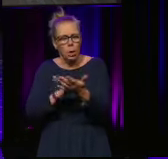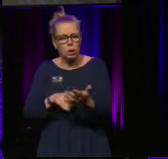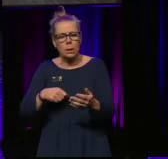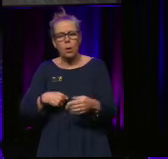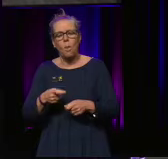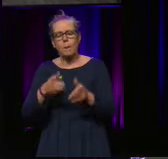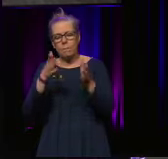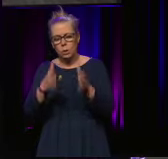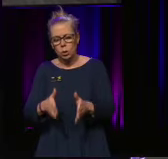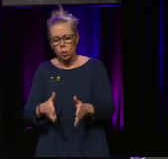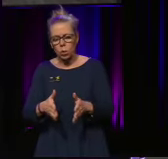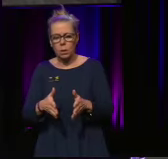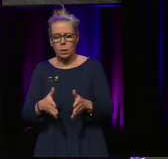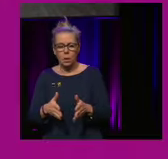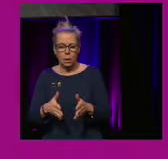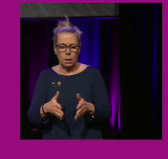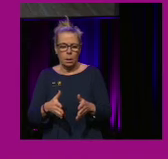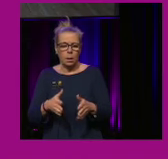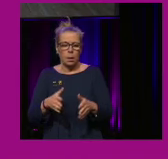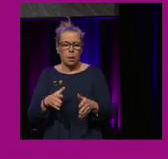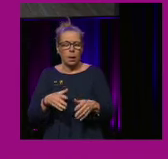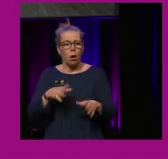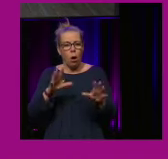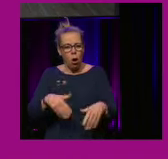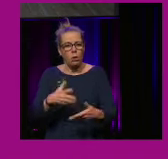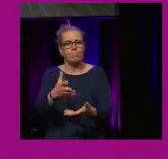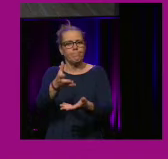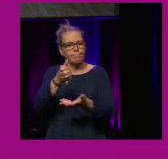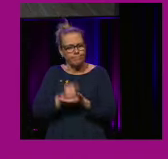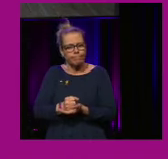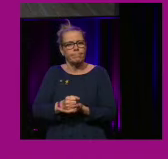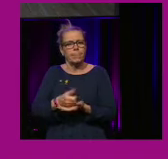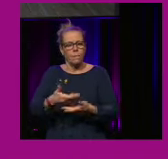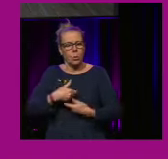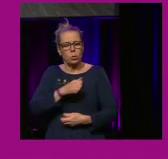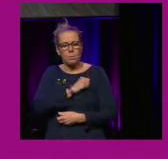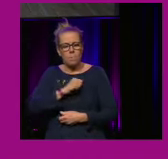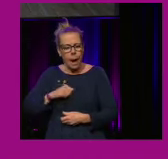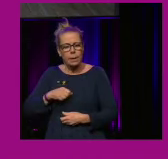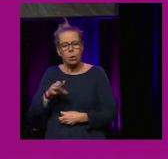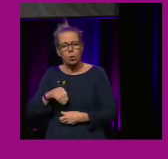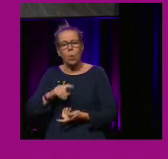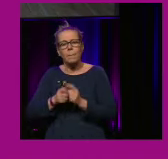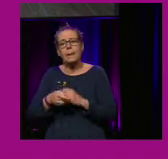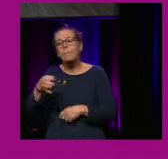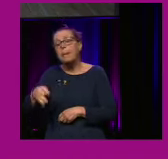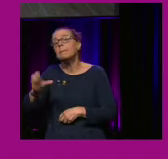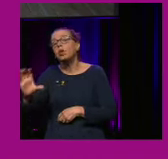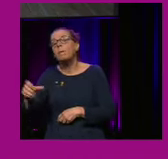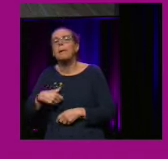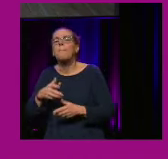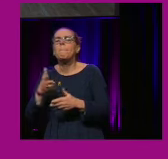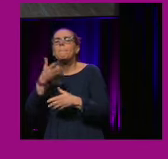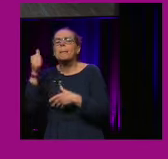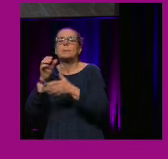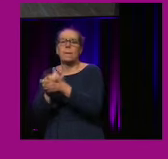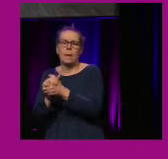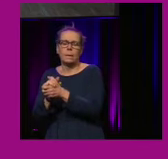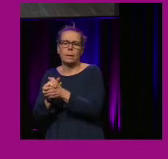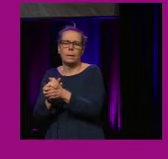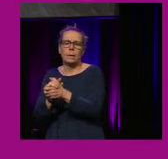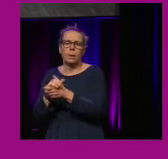med autokratiska tendenser kommer till makten, ja, då blir public service den bästa vännen. För då är ju makten i kontroll